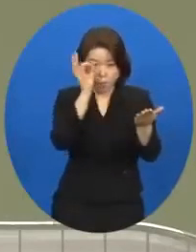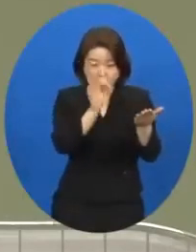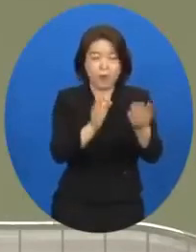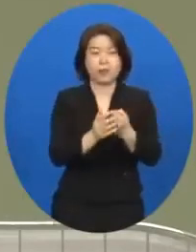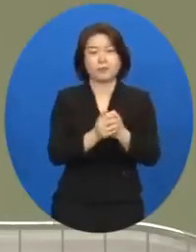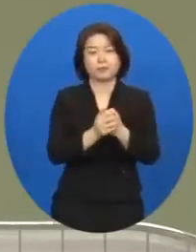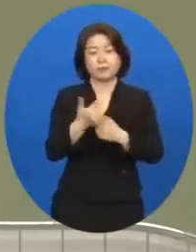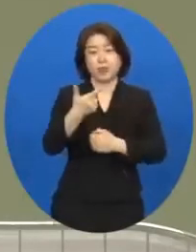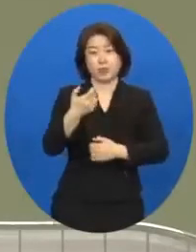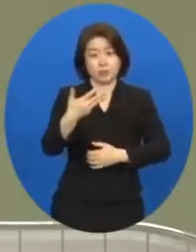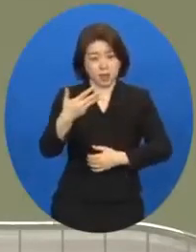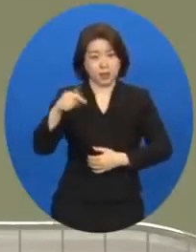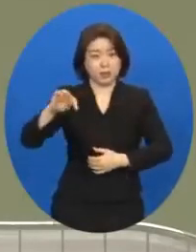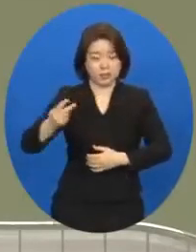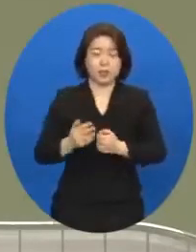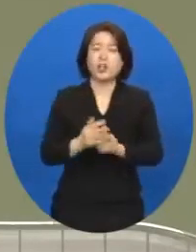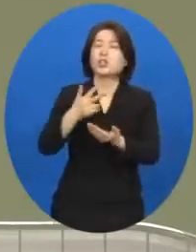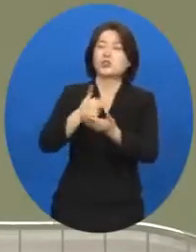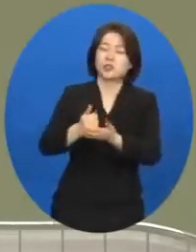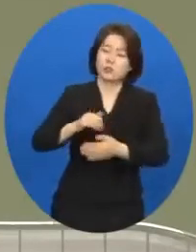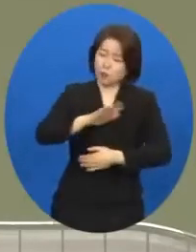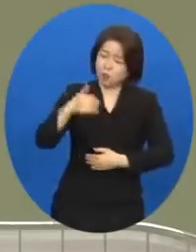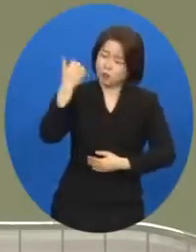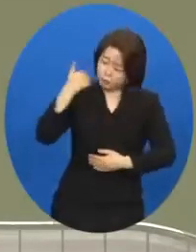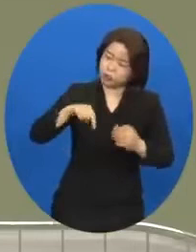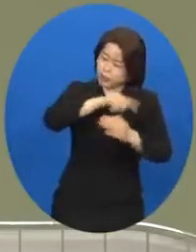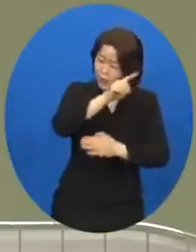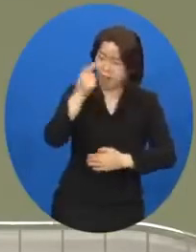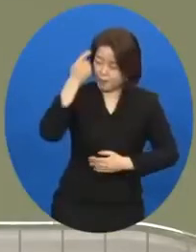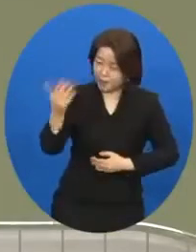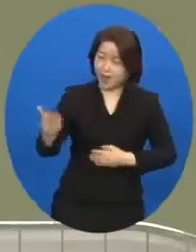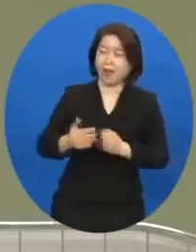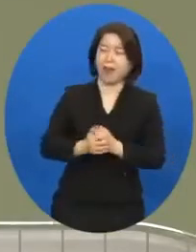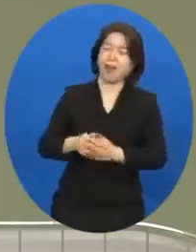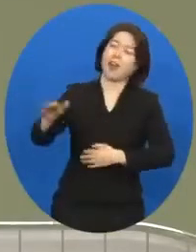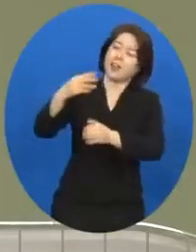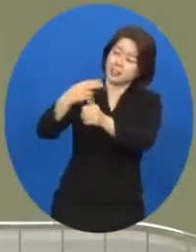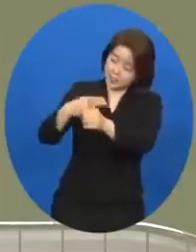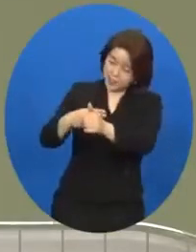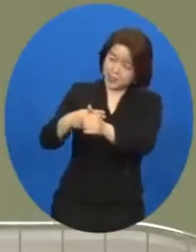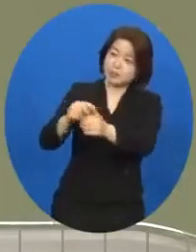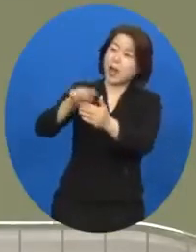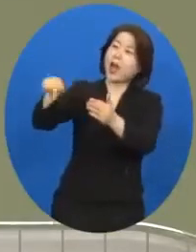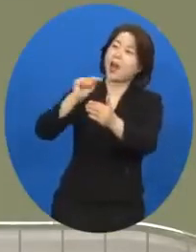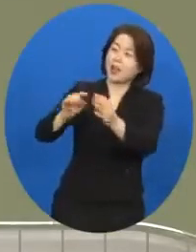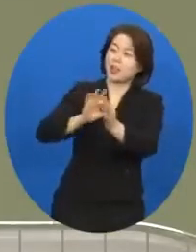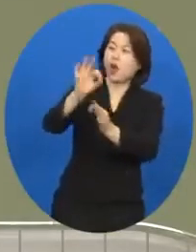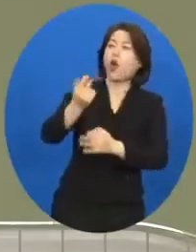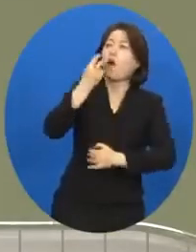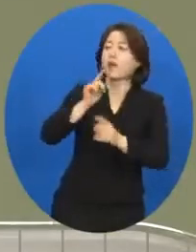읽어봅니다. 68절에 보면 주님, 우리가 누구에게로 가겠습니까? 선생님께는 영생의 말씀이